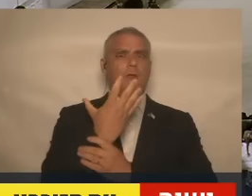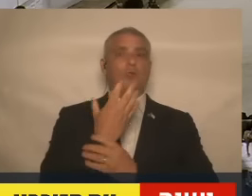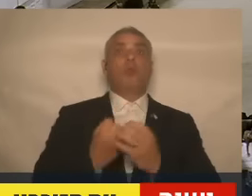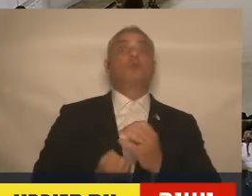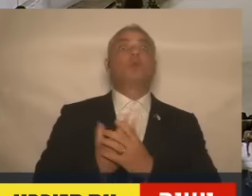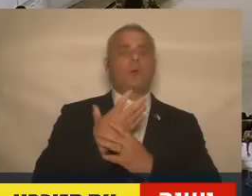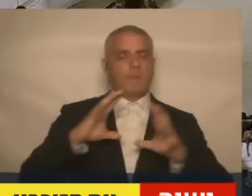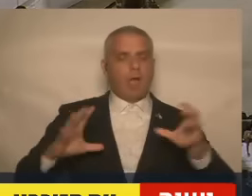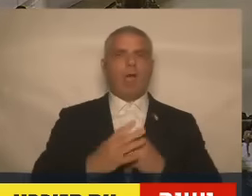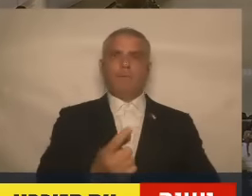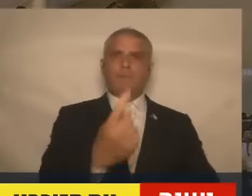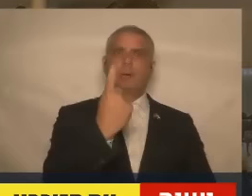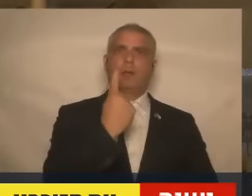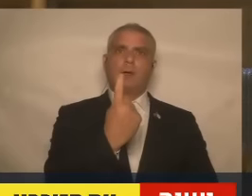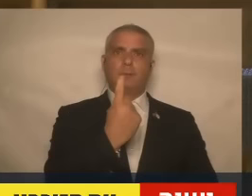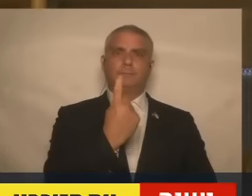תקומה כעם אחד.